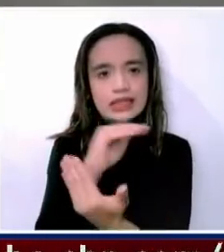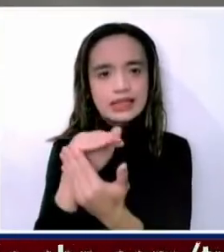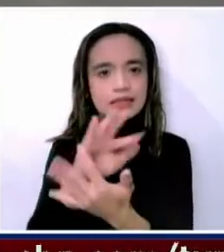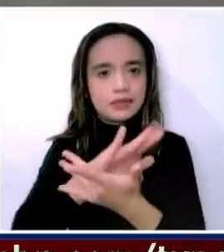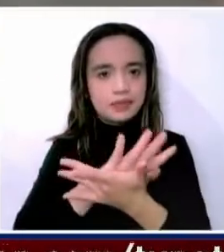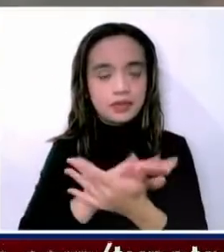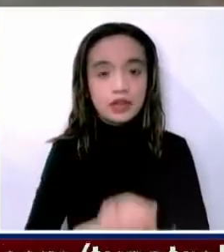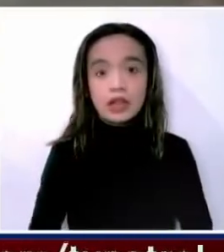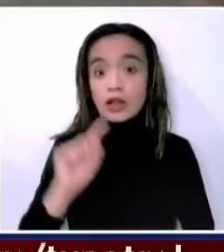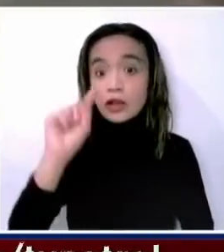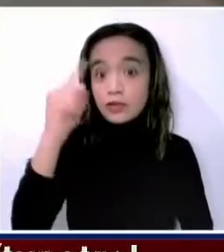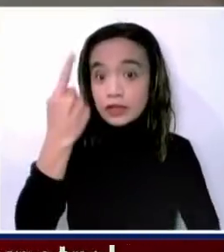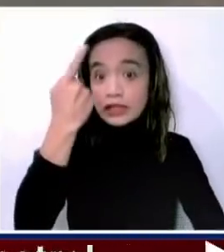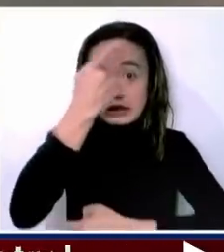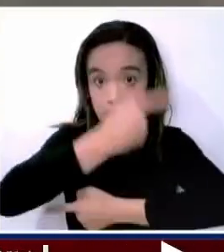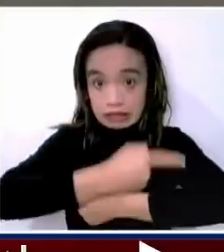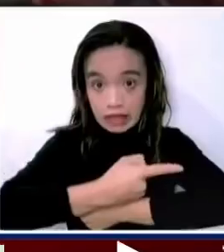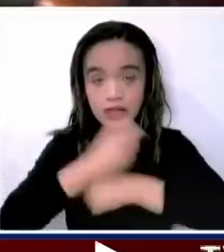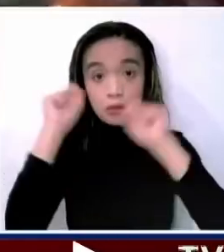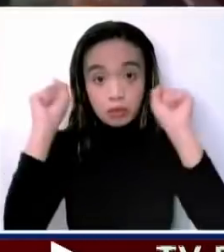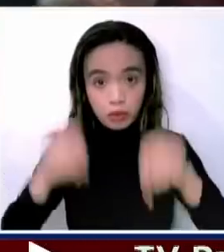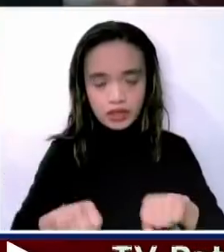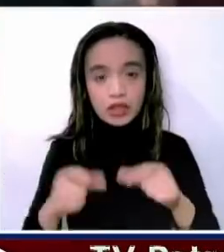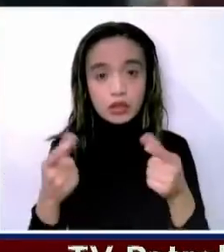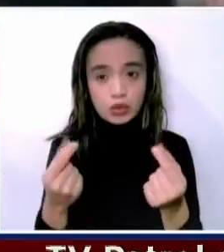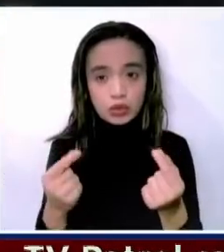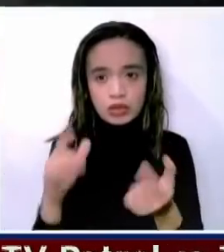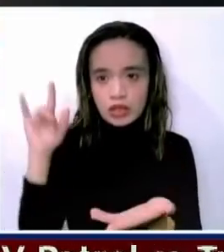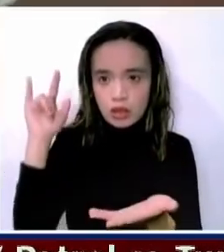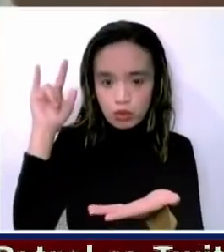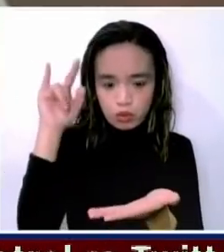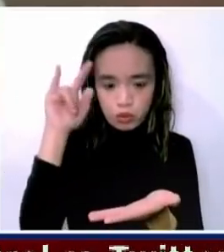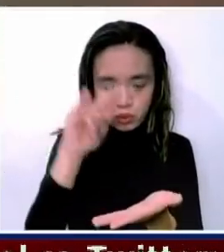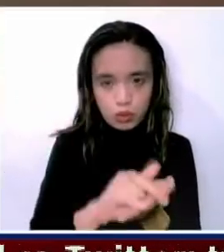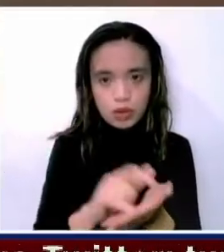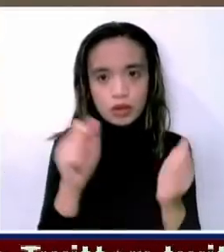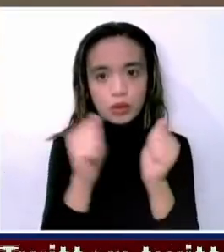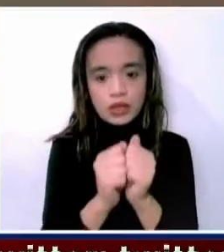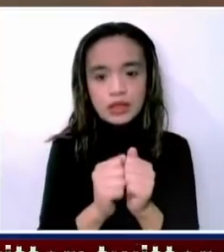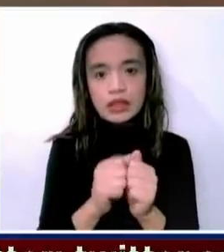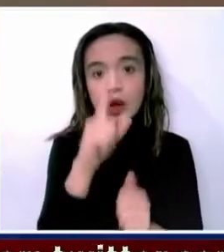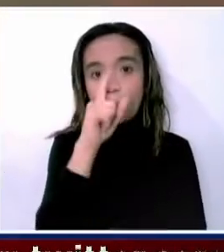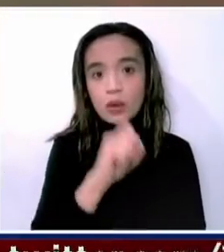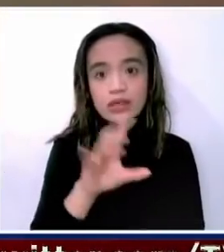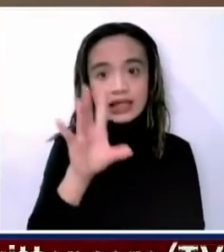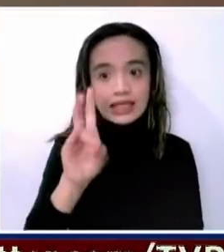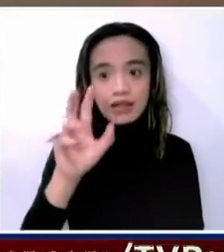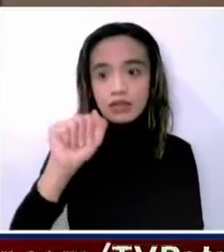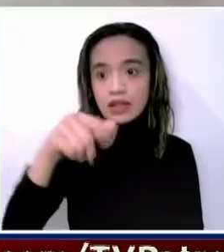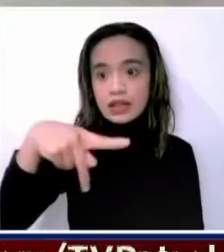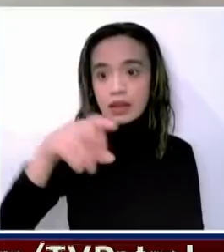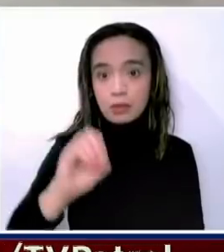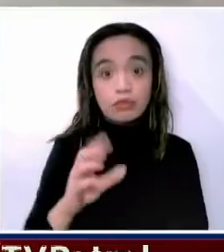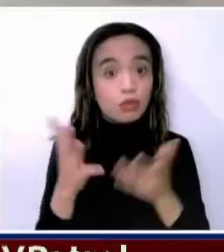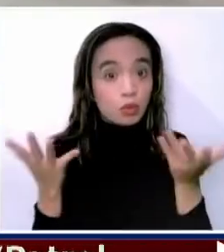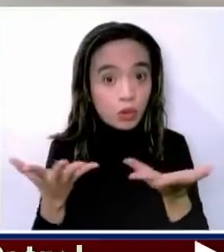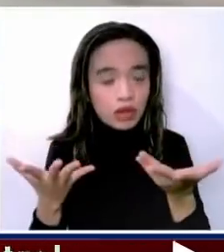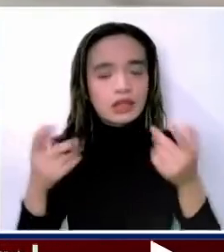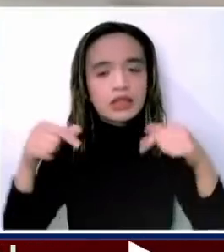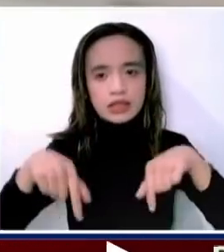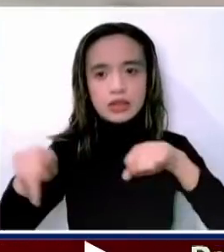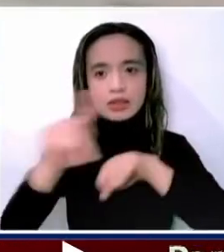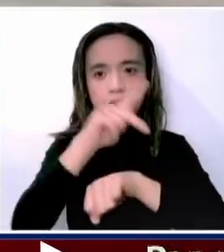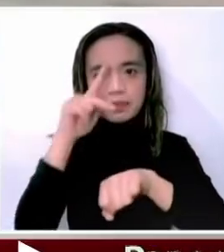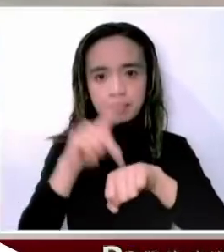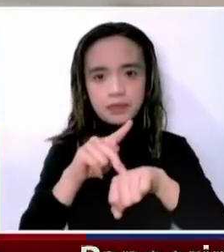na pwede na, lumipad si Kathy para makita ang kanyang 7 buwang gulang na apo sa Pilipinas. And we booked